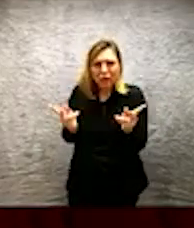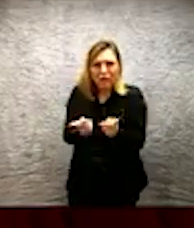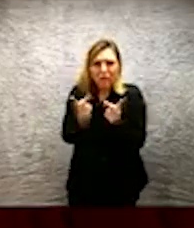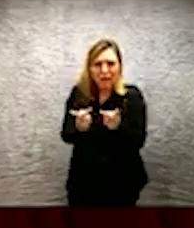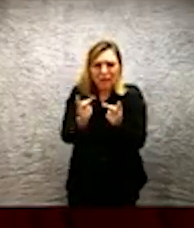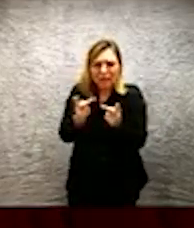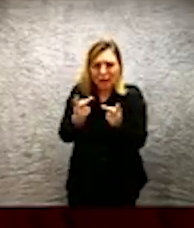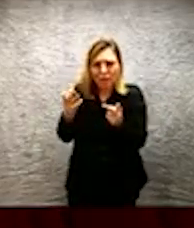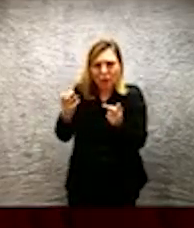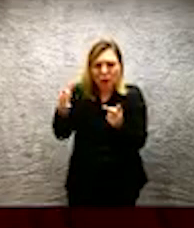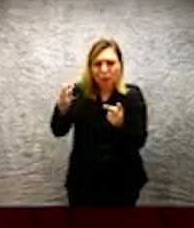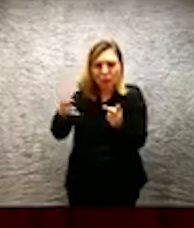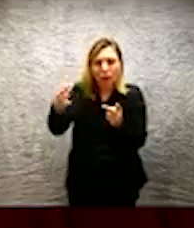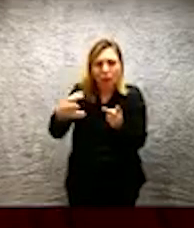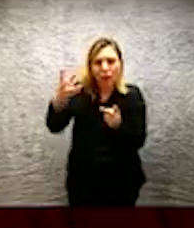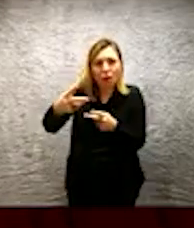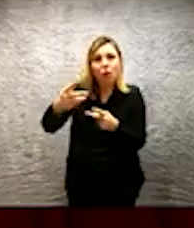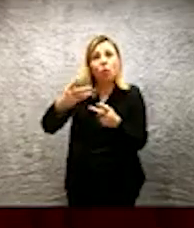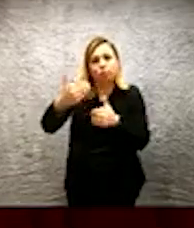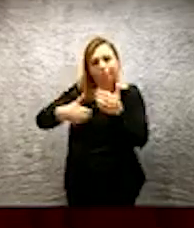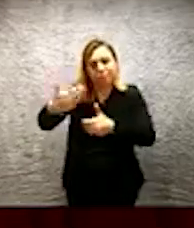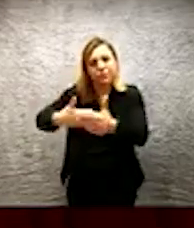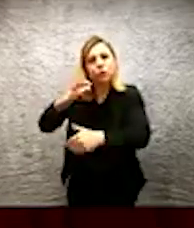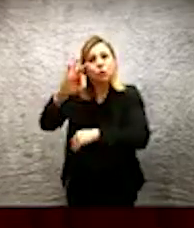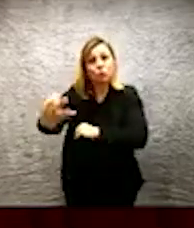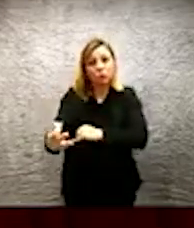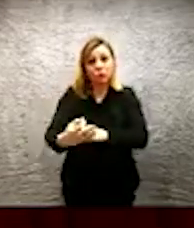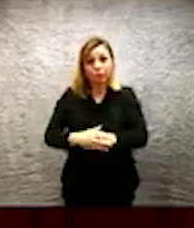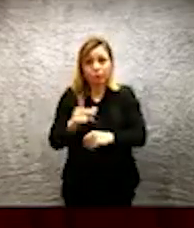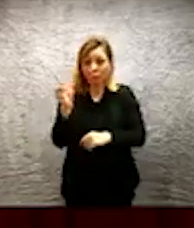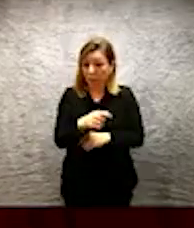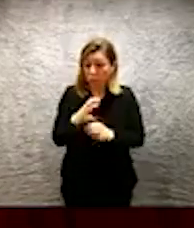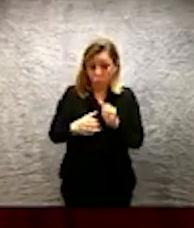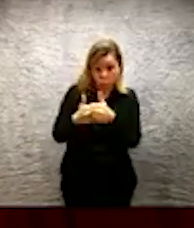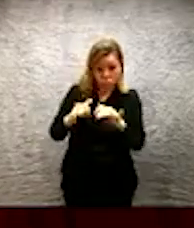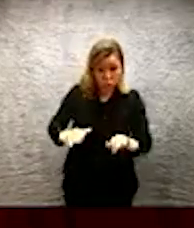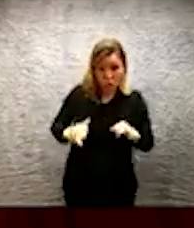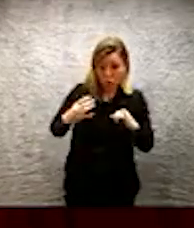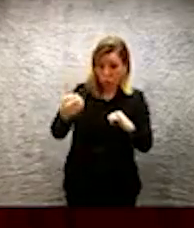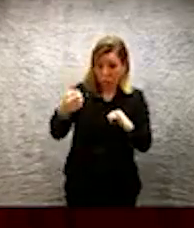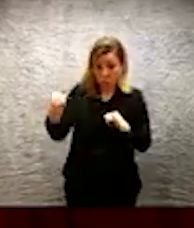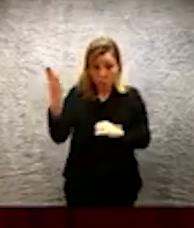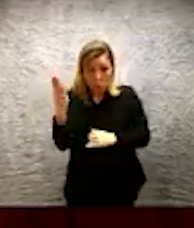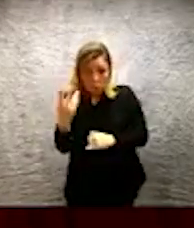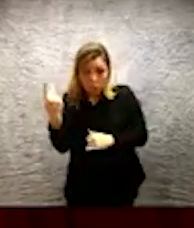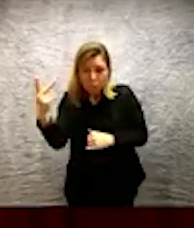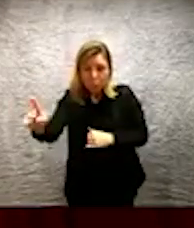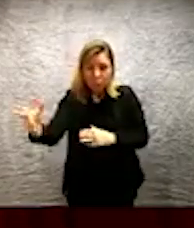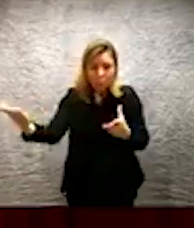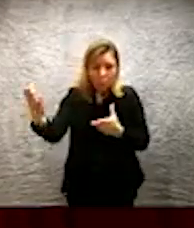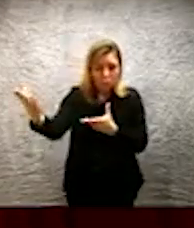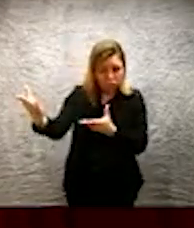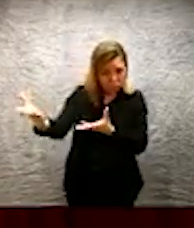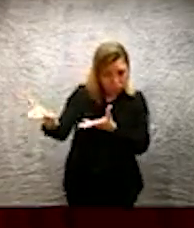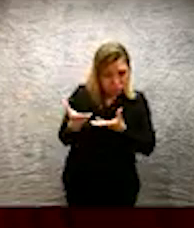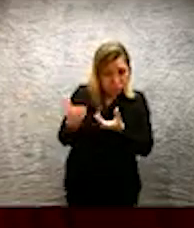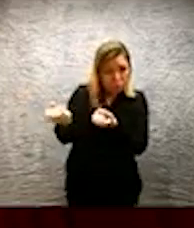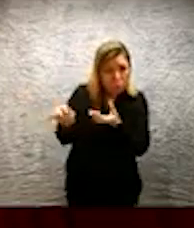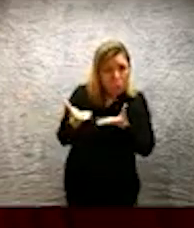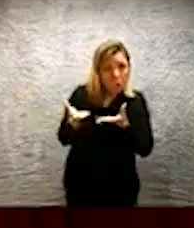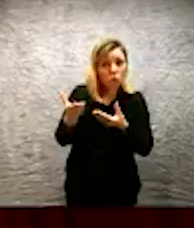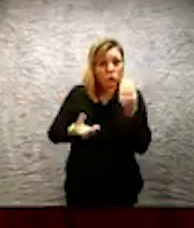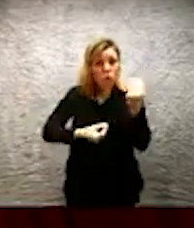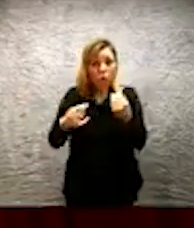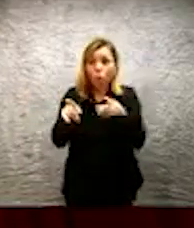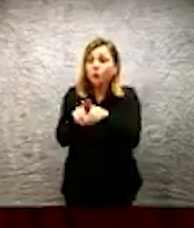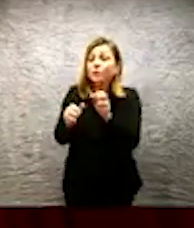être en effet en adaptation des besoins exprimés par les jeunes et aussi en fonction de l'adhésion que ce nouveau